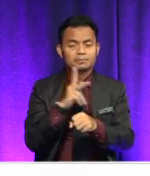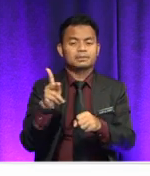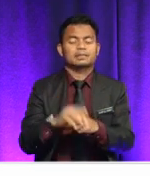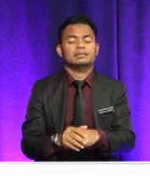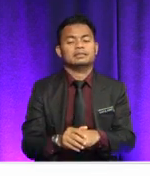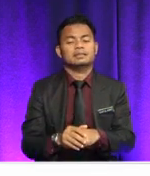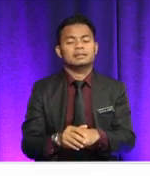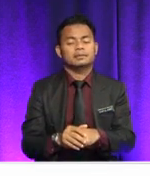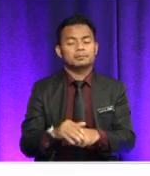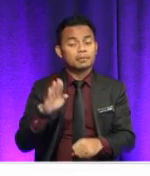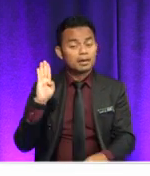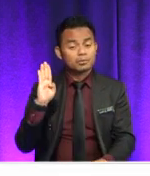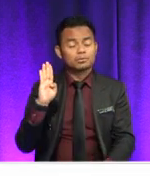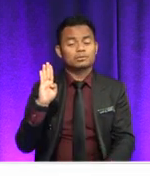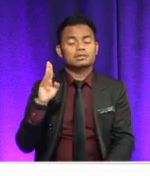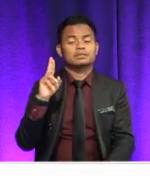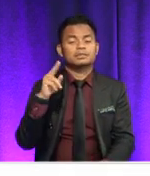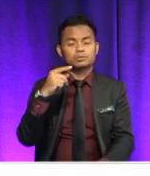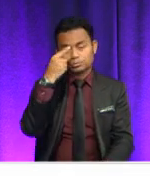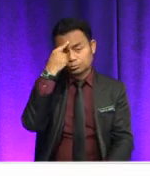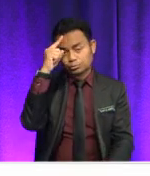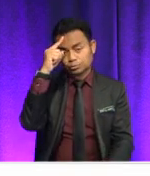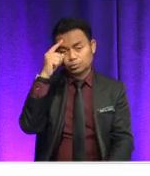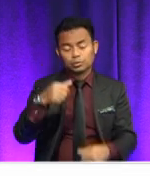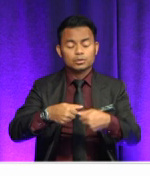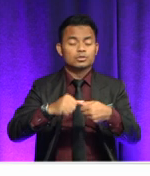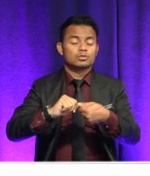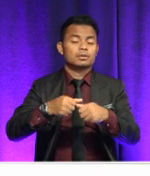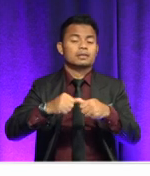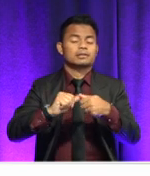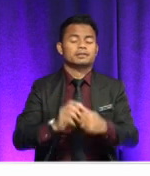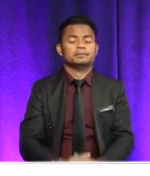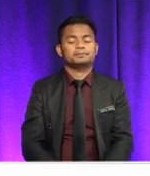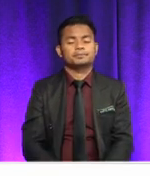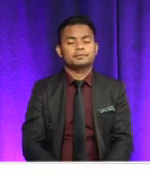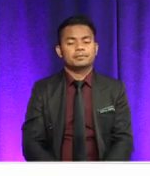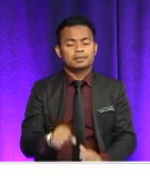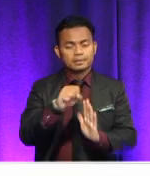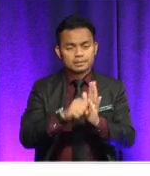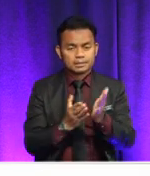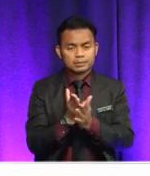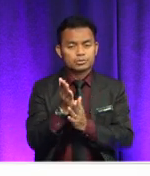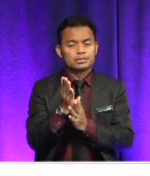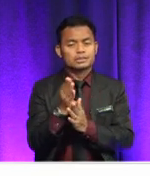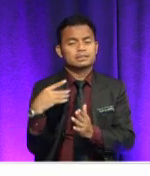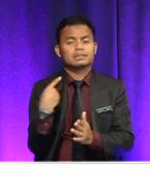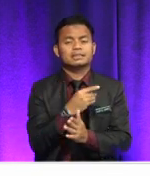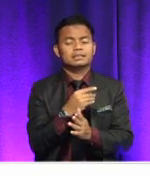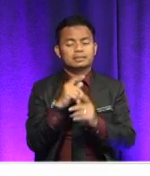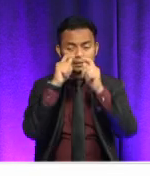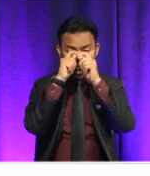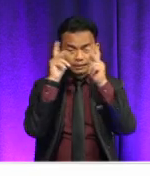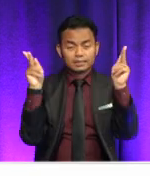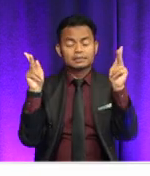untuk supaya dan juga agar seterusnya ayat keterangan kita Terangkan ah Terangkan Kenapa